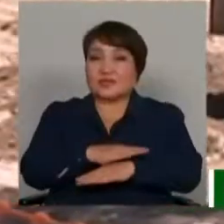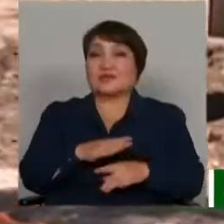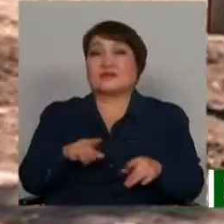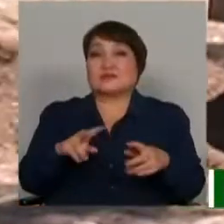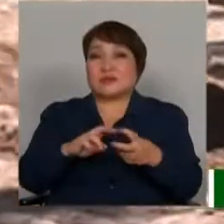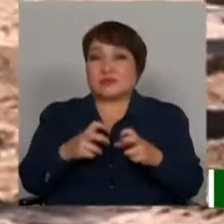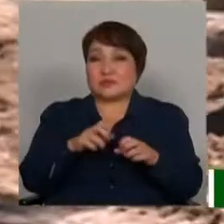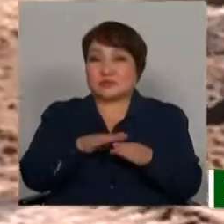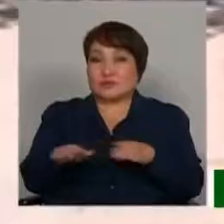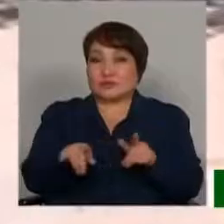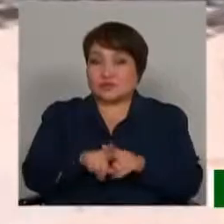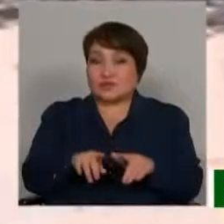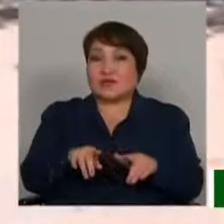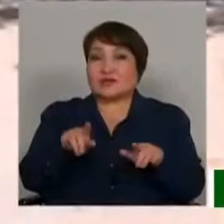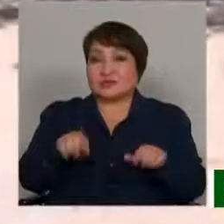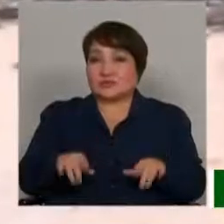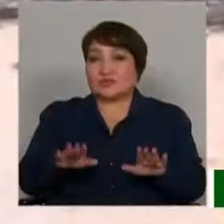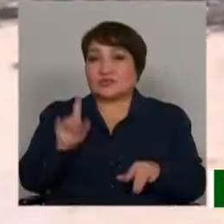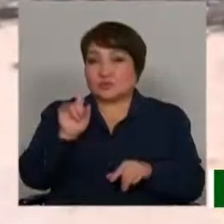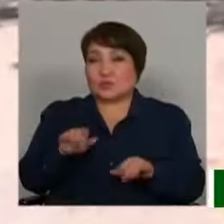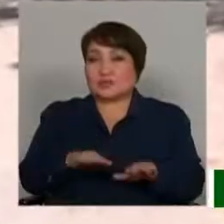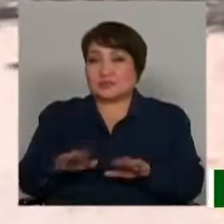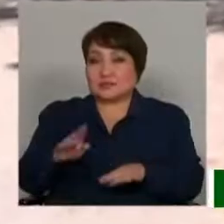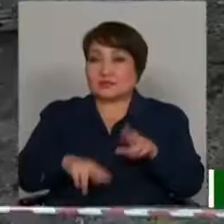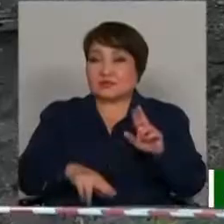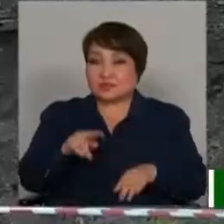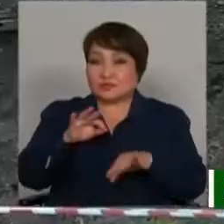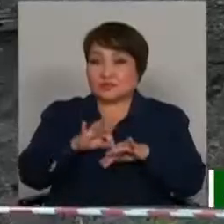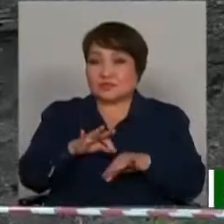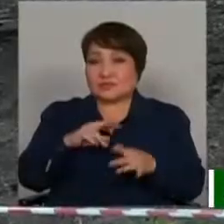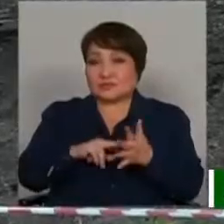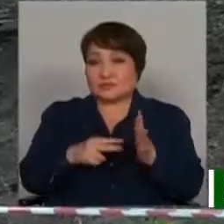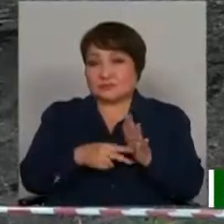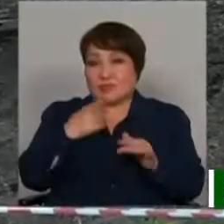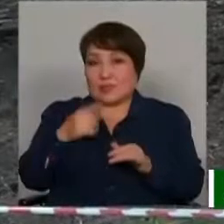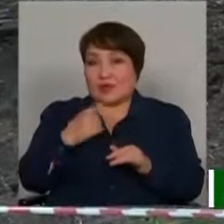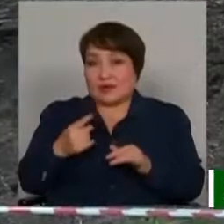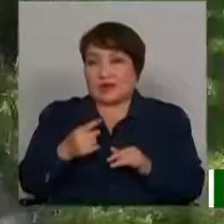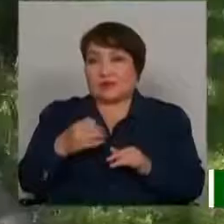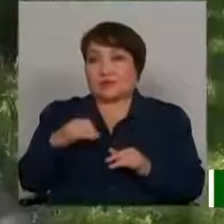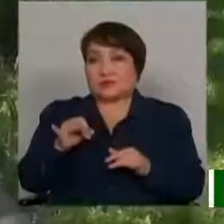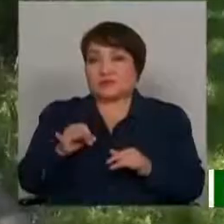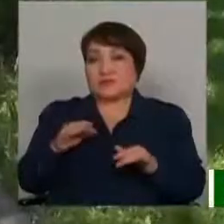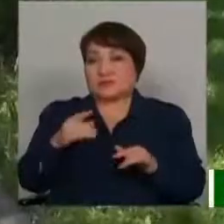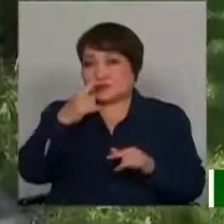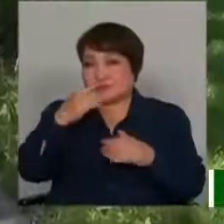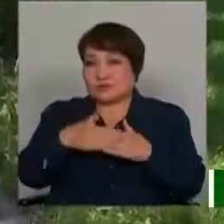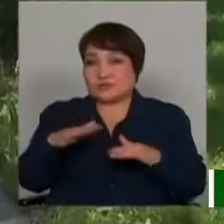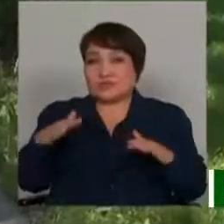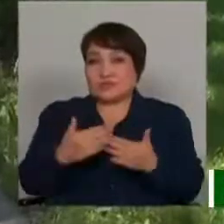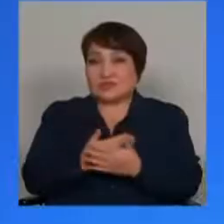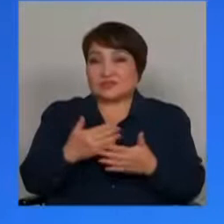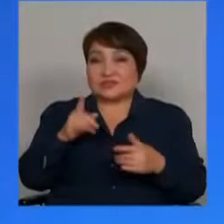аталған жерлерде құрылыс жүріп жатқанын хабарлады. Саябақ демекші, Жетісу ауданында жақын арада су жаңа 2 жастар паркі